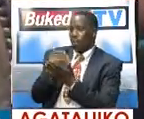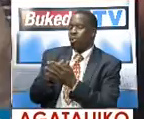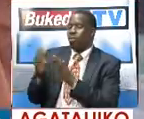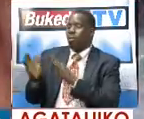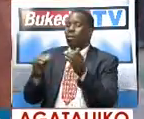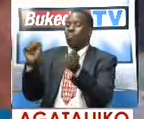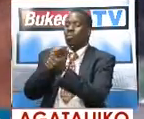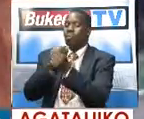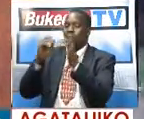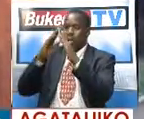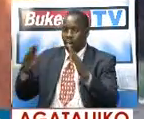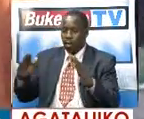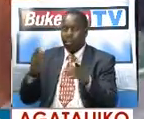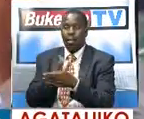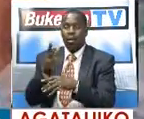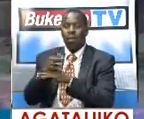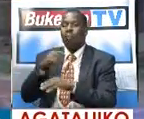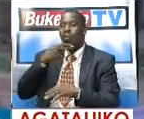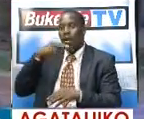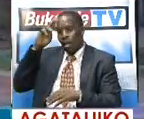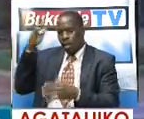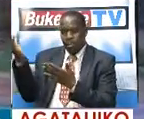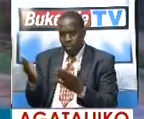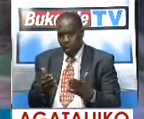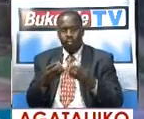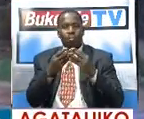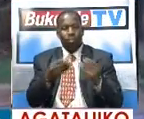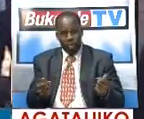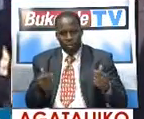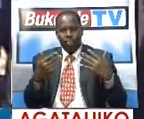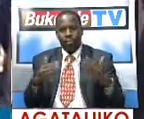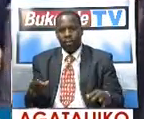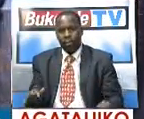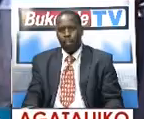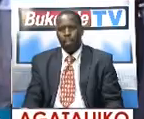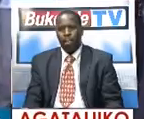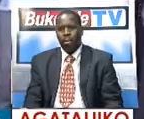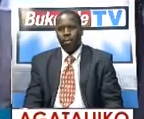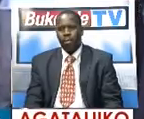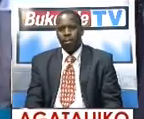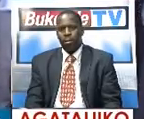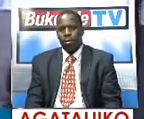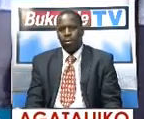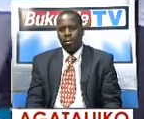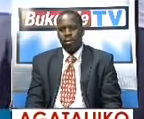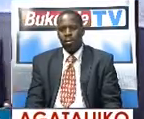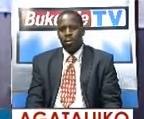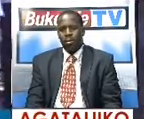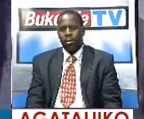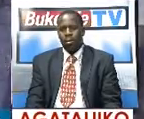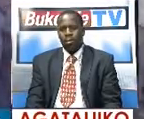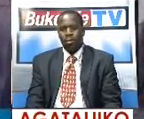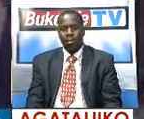bebaira. Mukasa Kivumbi yakusakidde eggulu eno ku Lwabukedde TV. Singa banaakwata ejjembe ne liwaguka ne lidduka.